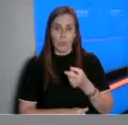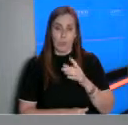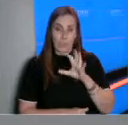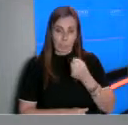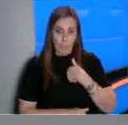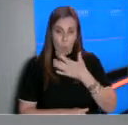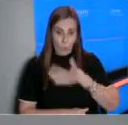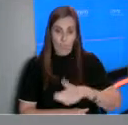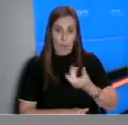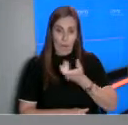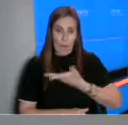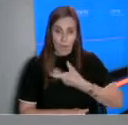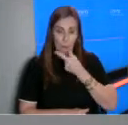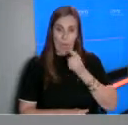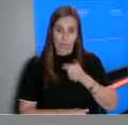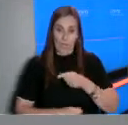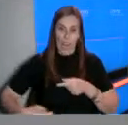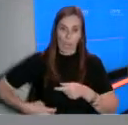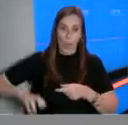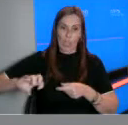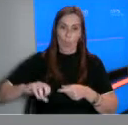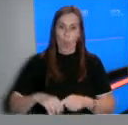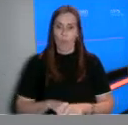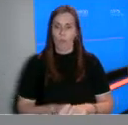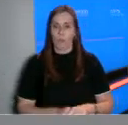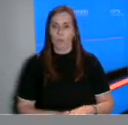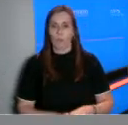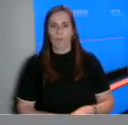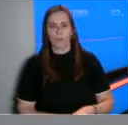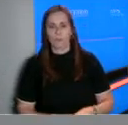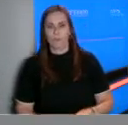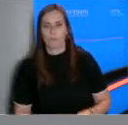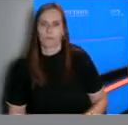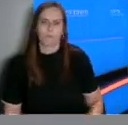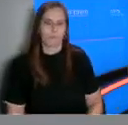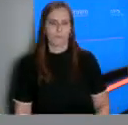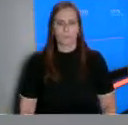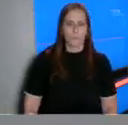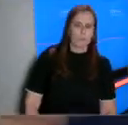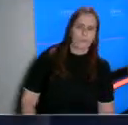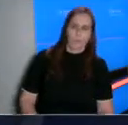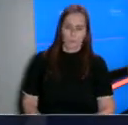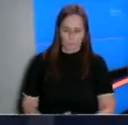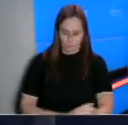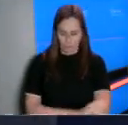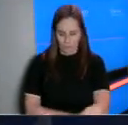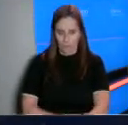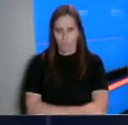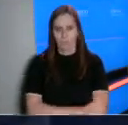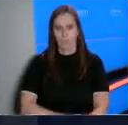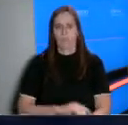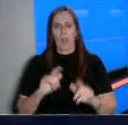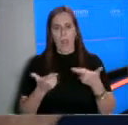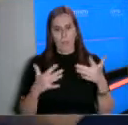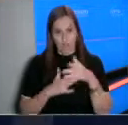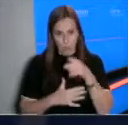שבמידה ואני רוצה לקבל אותה, אני צריכה לקרות את התחום. אוקיי, בוא נגיד כזה דבר. למה?